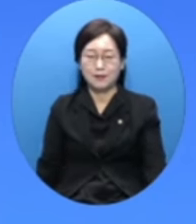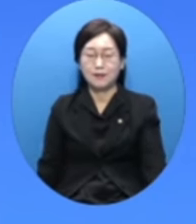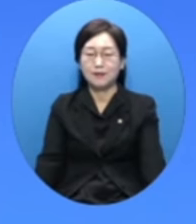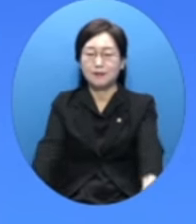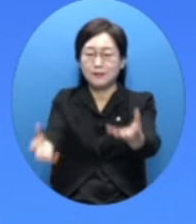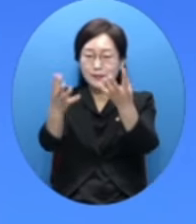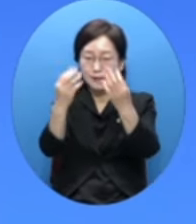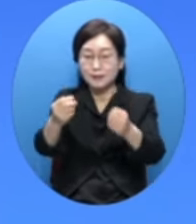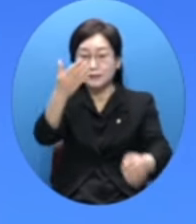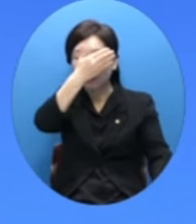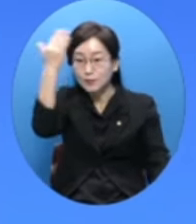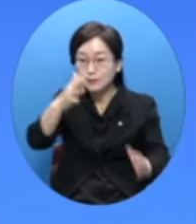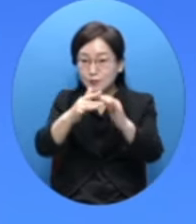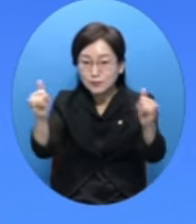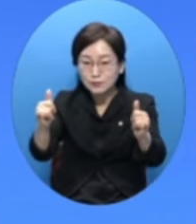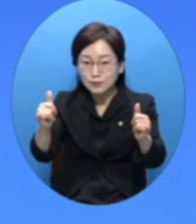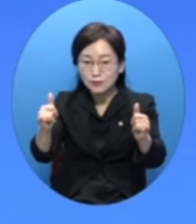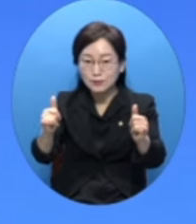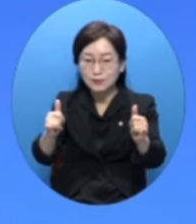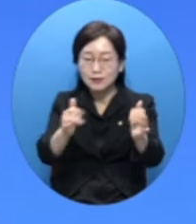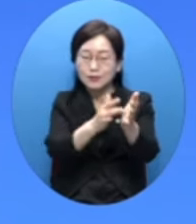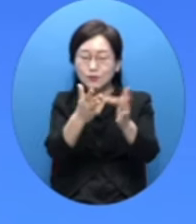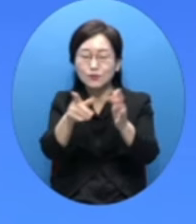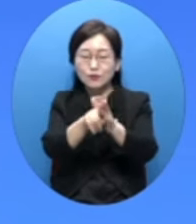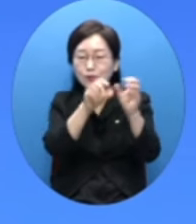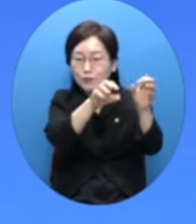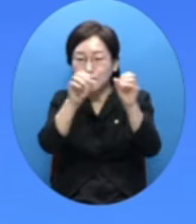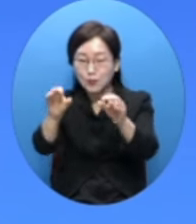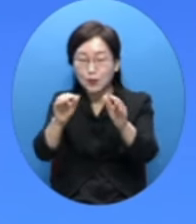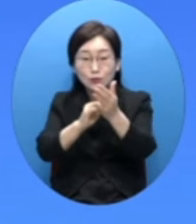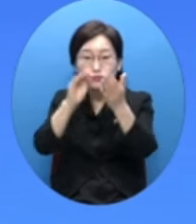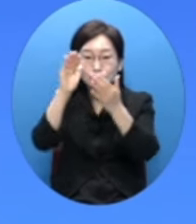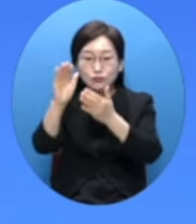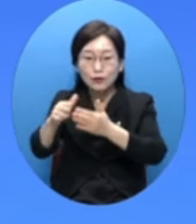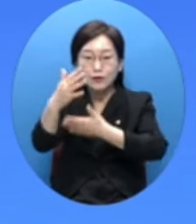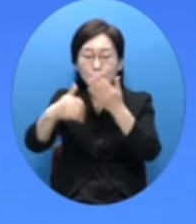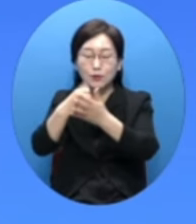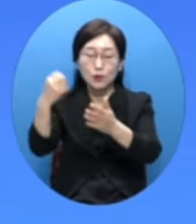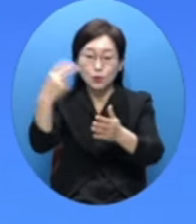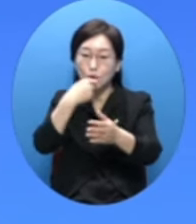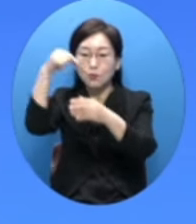많은 젊이들을 주님께로 인도한 후에 하나님 다시 부르십니다. 너는 이제